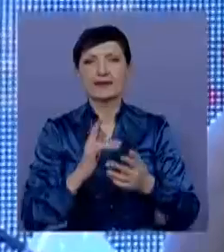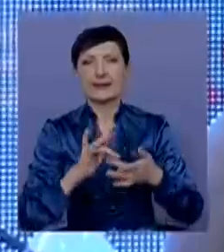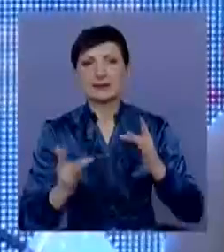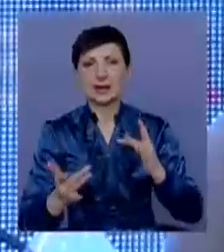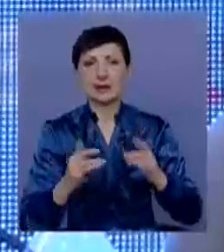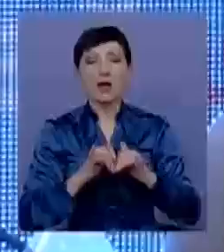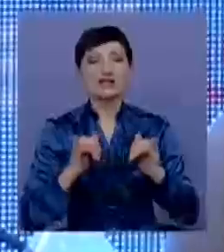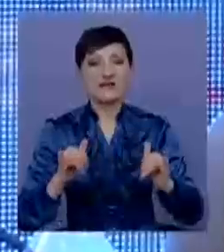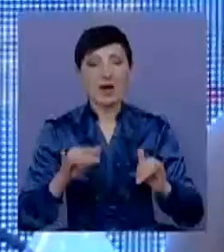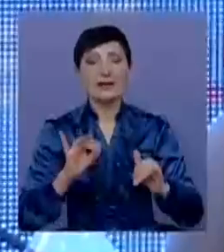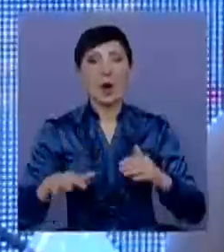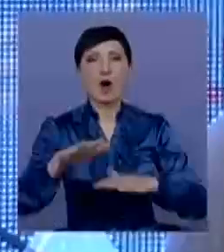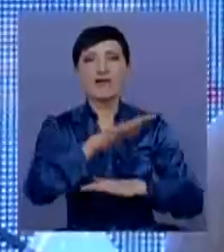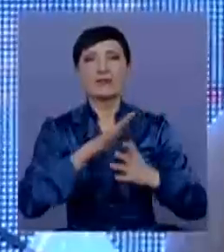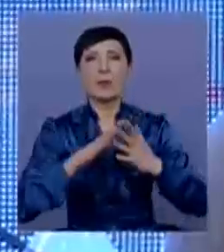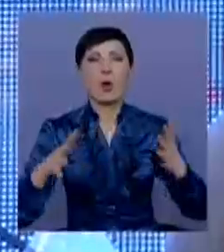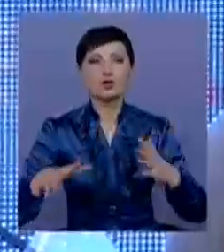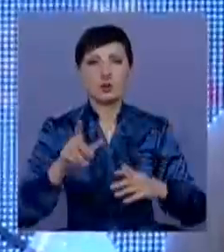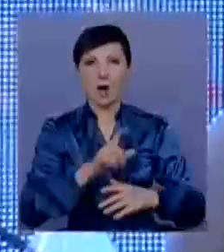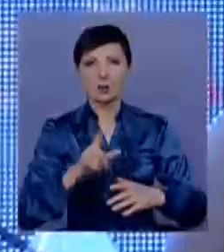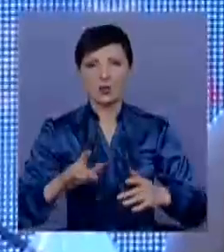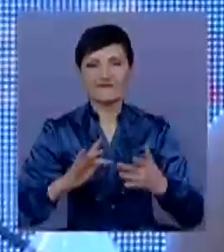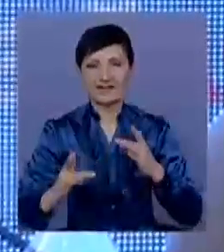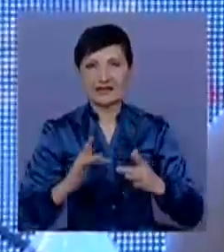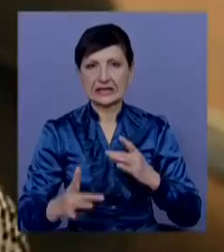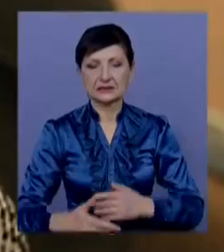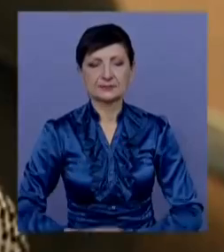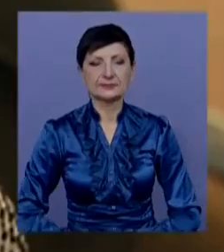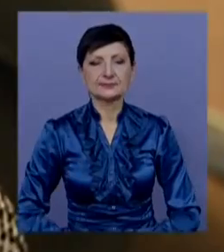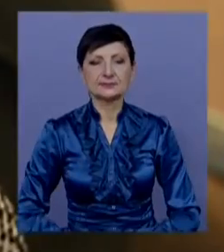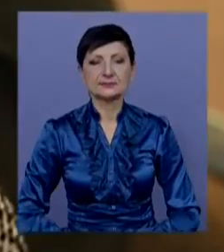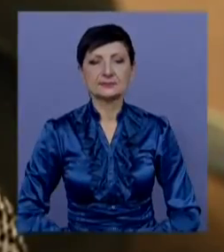стремительно развивается и охватывает большую аудиторию в интернете.